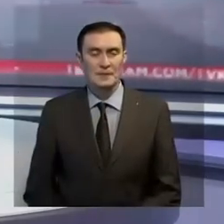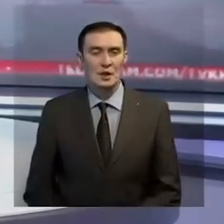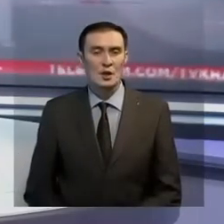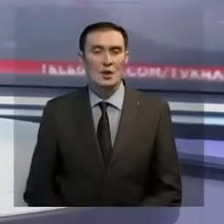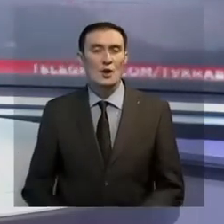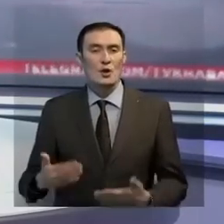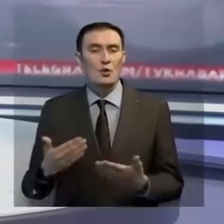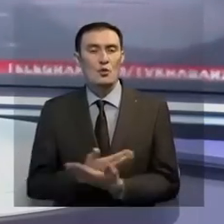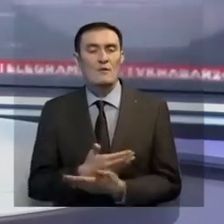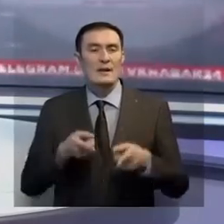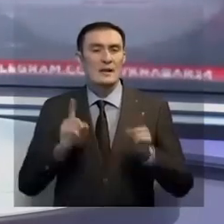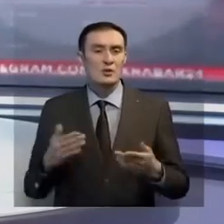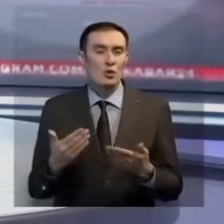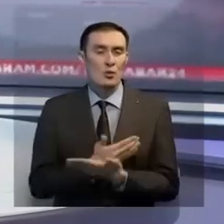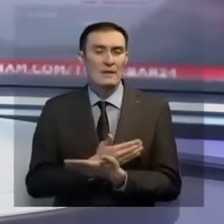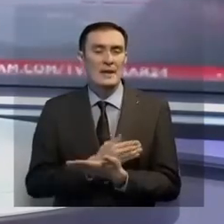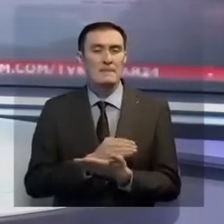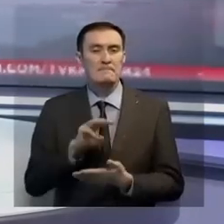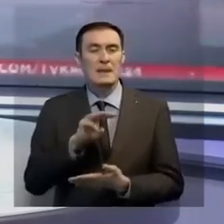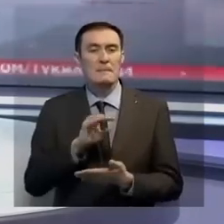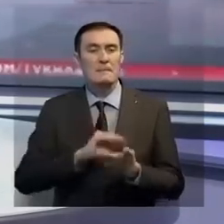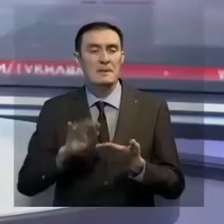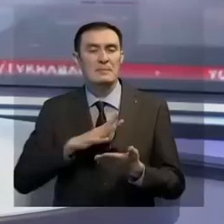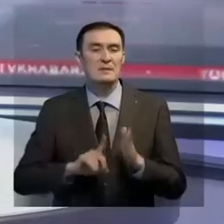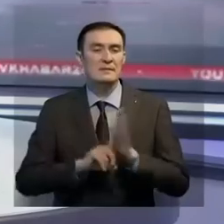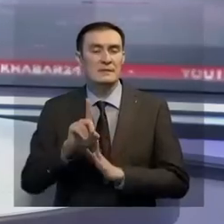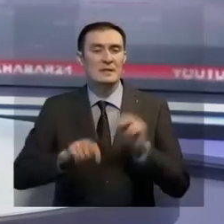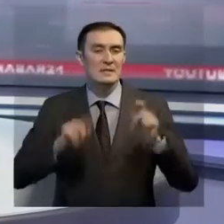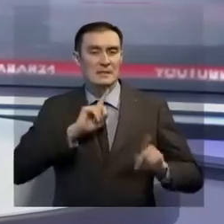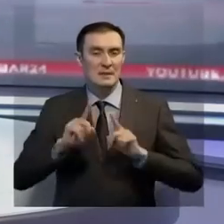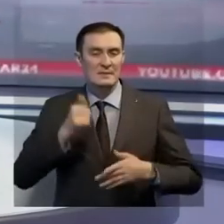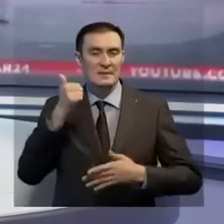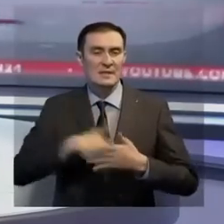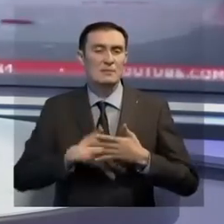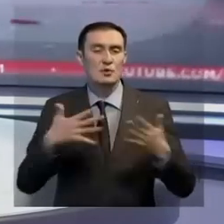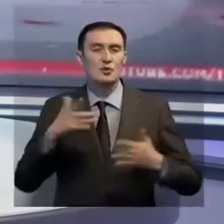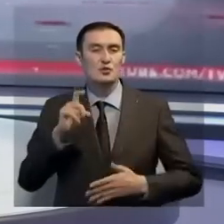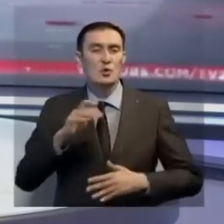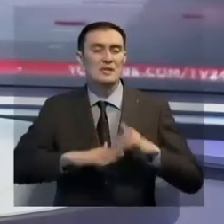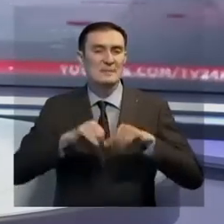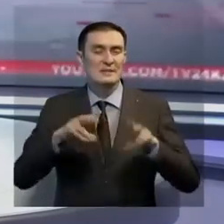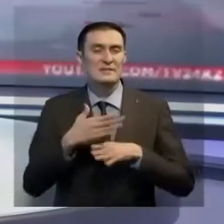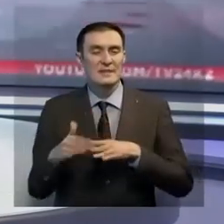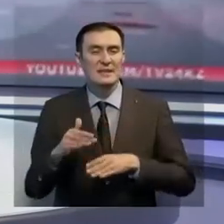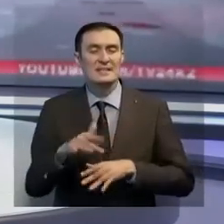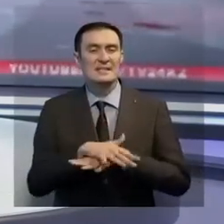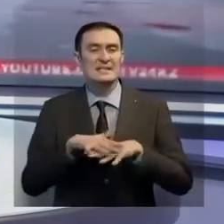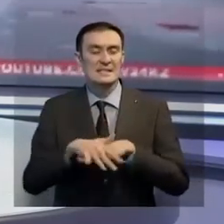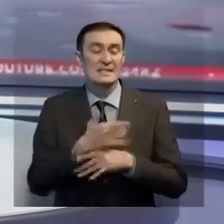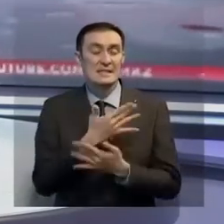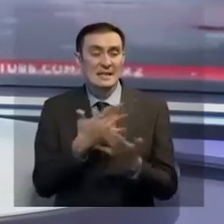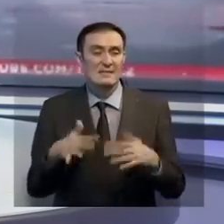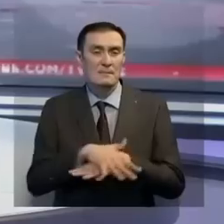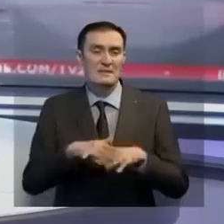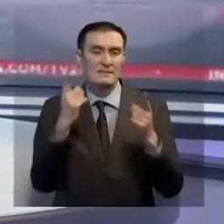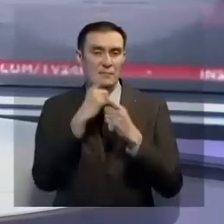Новая реальность, новые медиа. Сегодня стартовала Астана Медиа Уик. Она собрала в столице больше сотни экспертов в области СМИ. Вместе с